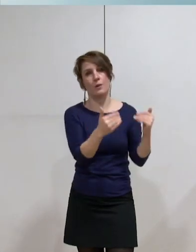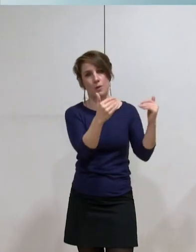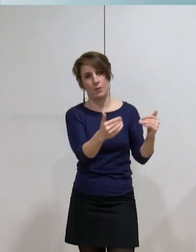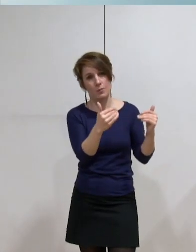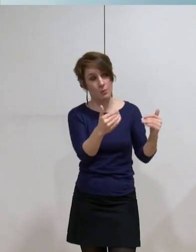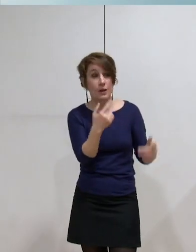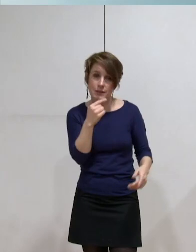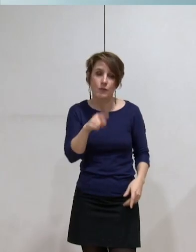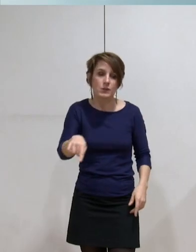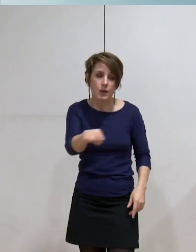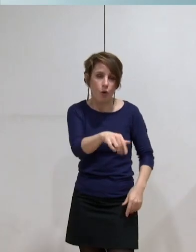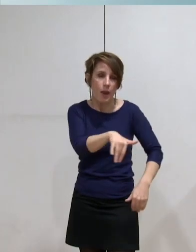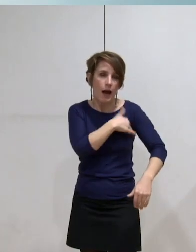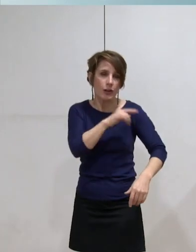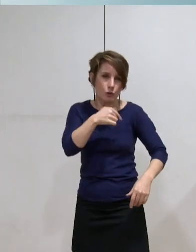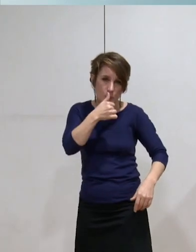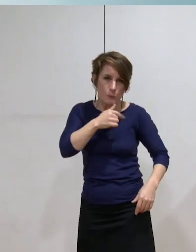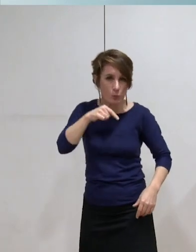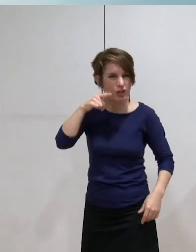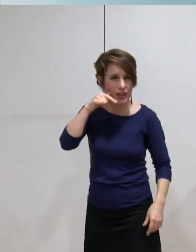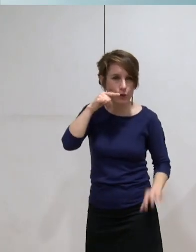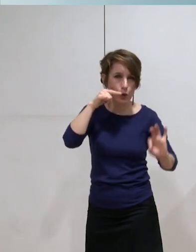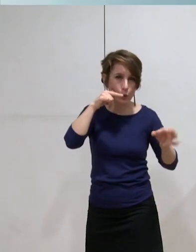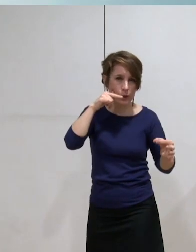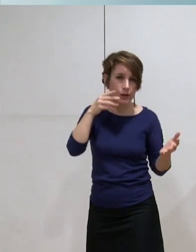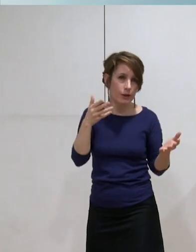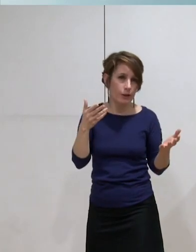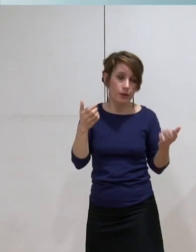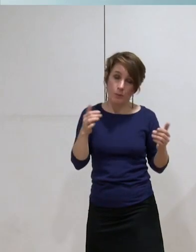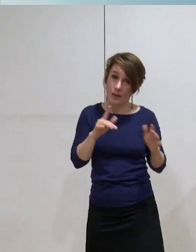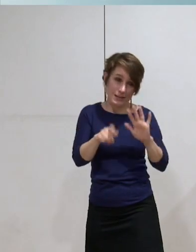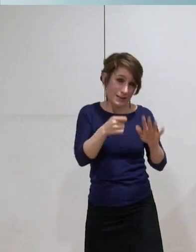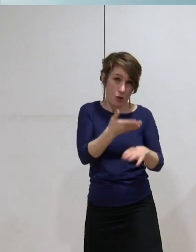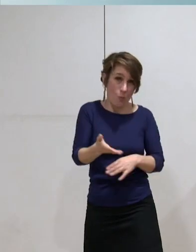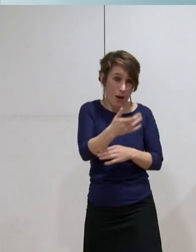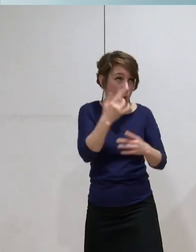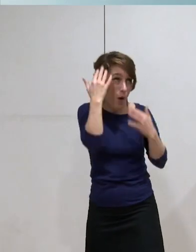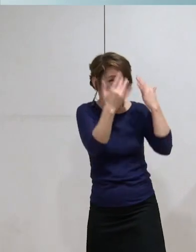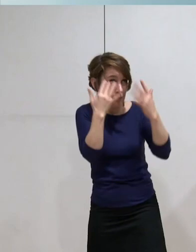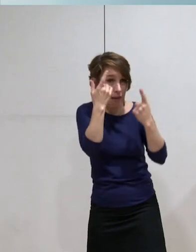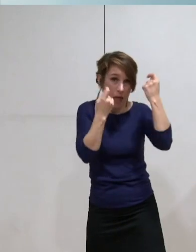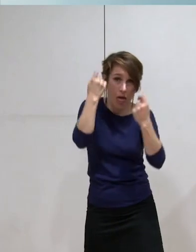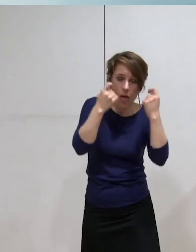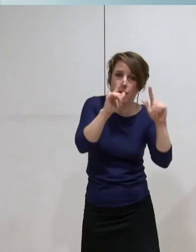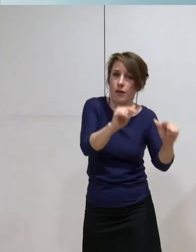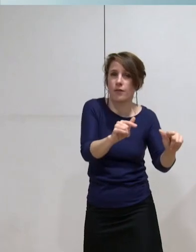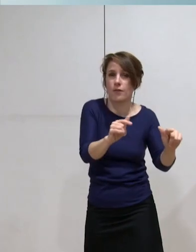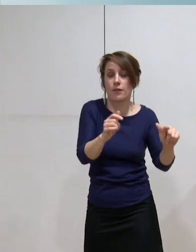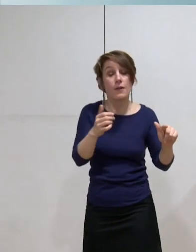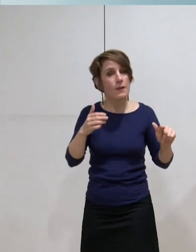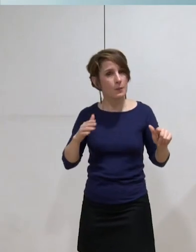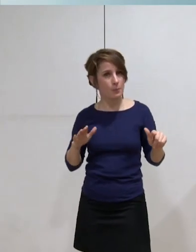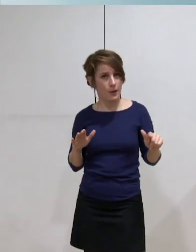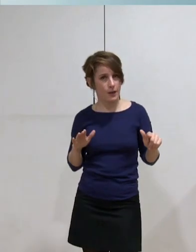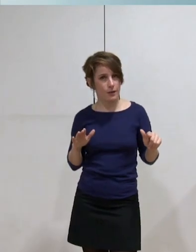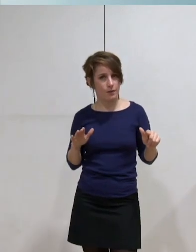effort demandé au personnel de la ville et il est normal que cela génère des inquiétudes mais ce choix signifie